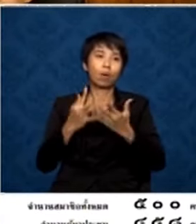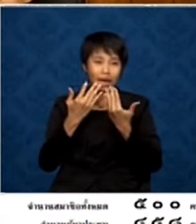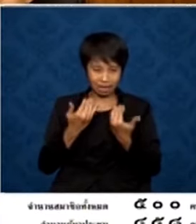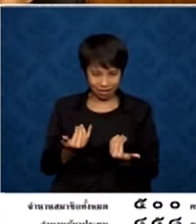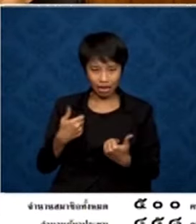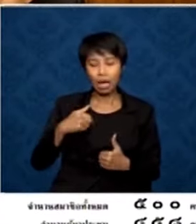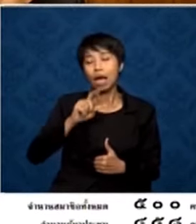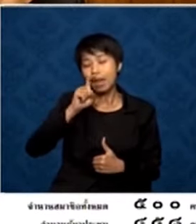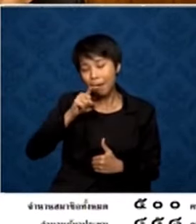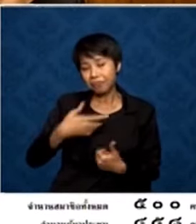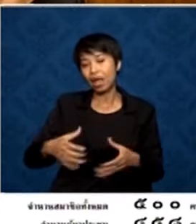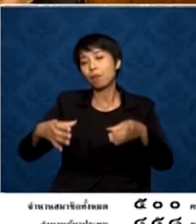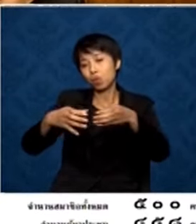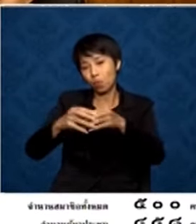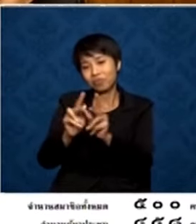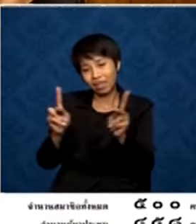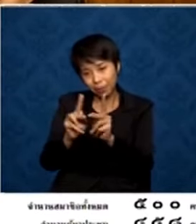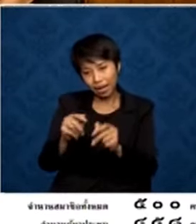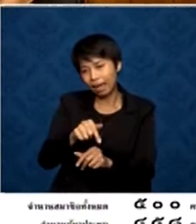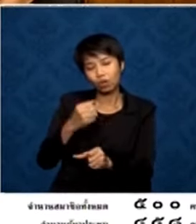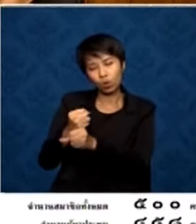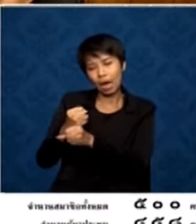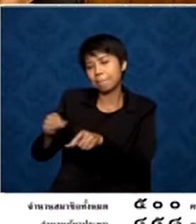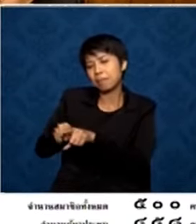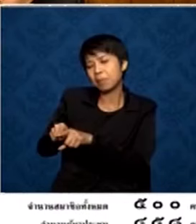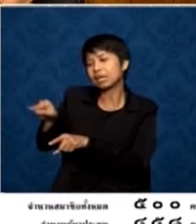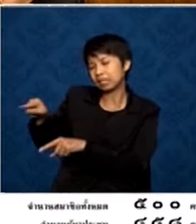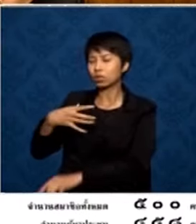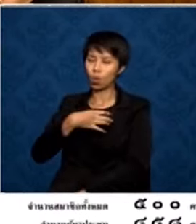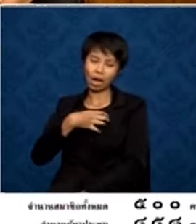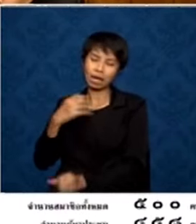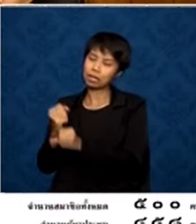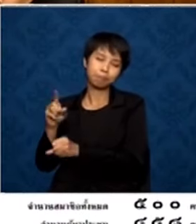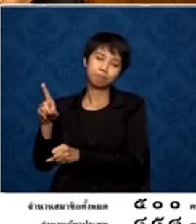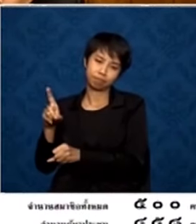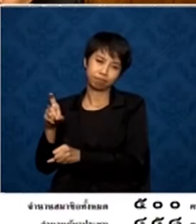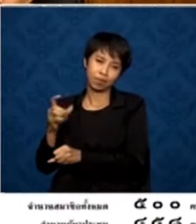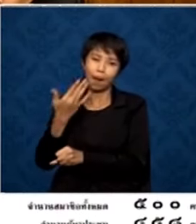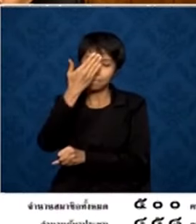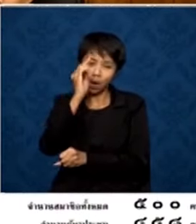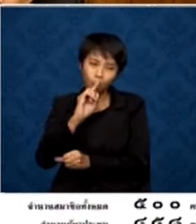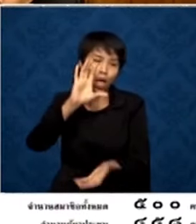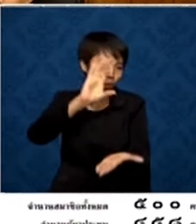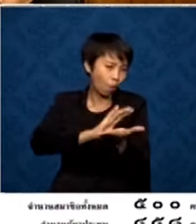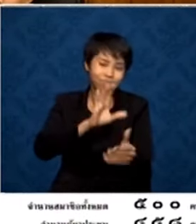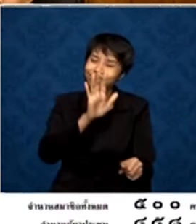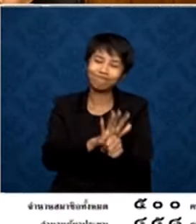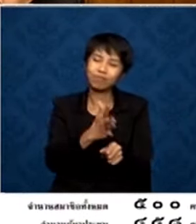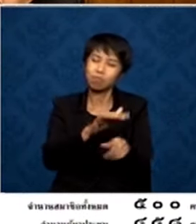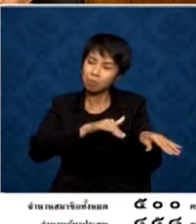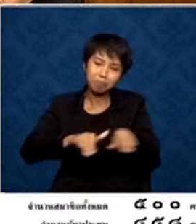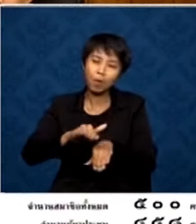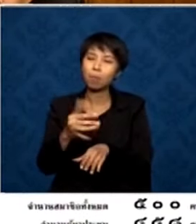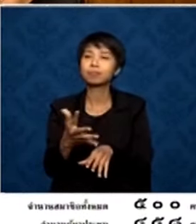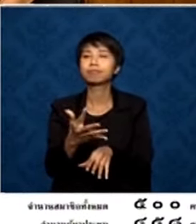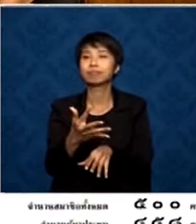ในครอบครัวกลายเป็นปัญหาสังคมก็ต้องมีกฎหมายออกมารองรับแต่ผลประโยชน์ที่ประชาชนคนไทยและประเทศจะได้รับคือการท่อง